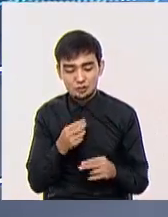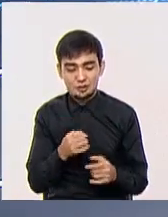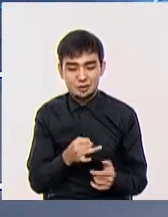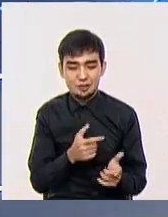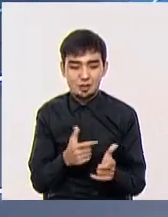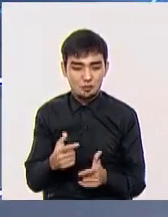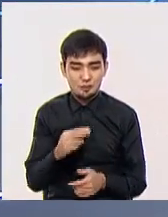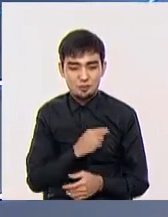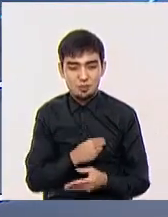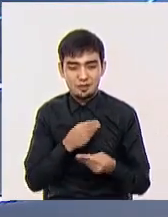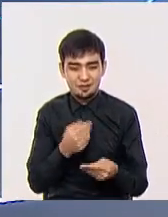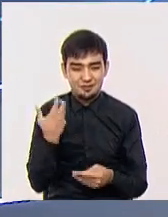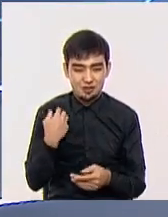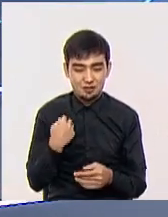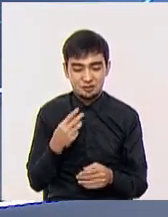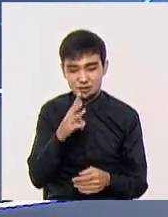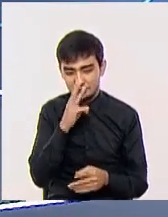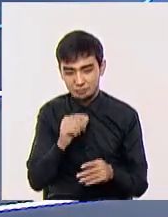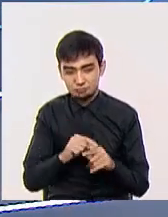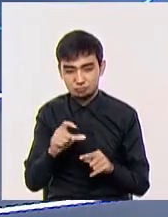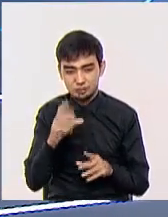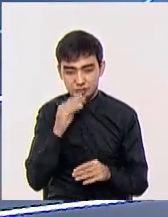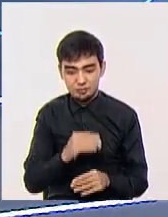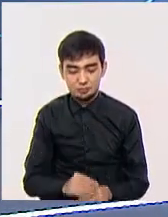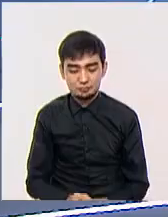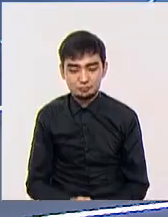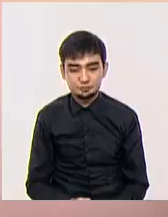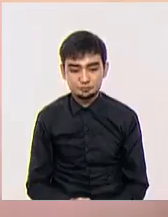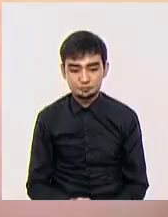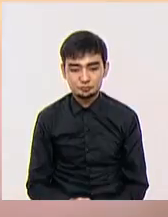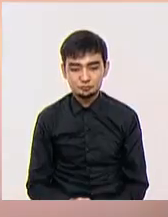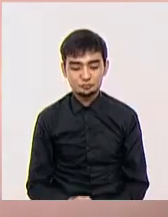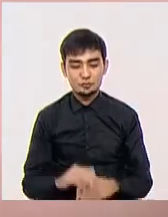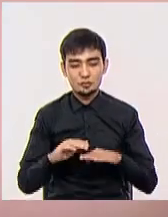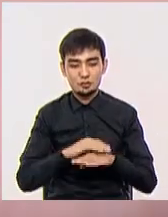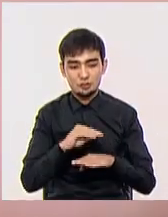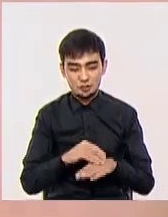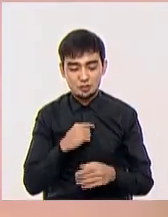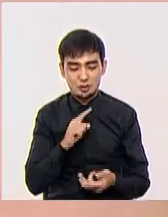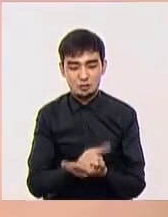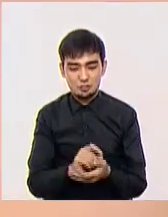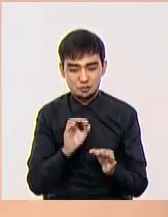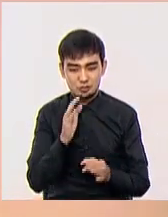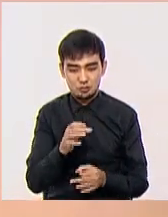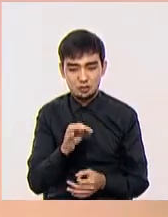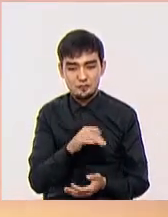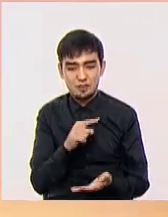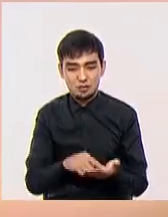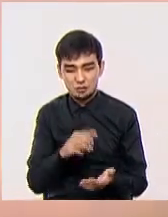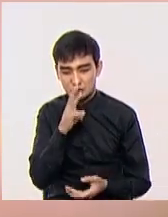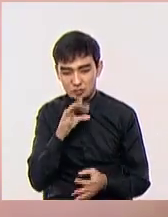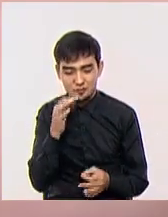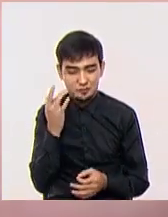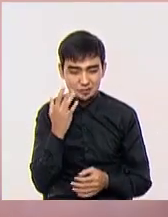ли работодатели поднять минимальные оклады добрый вечер обязательно расскажу вопрос зарплата всегда